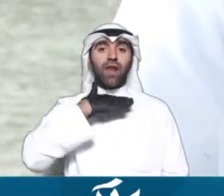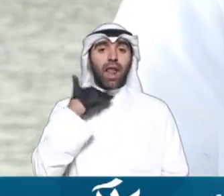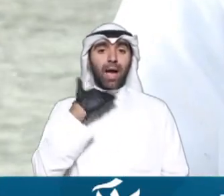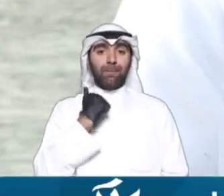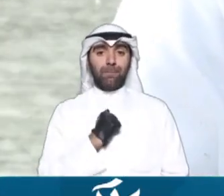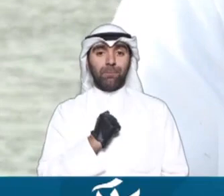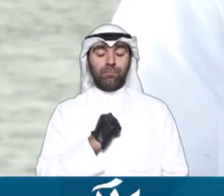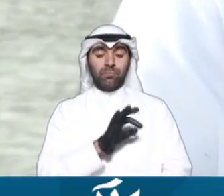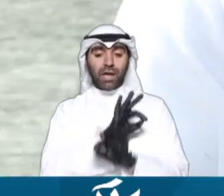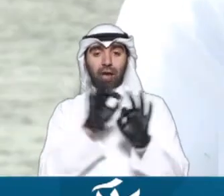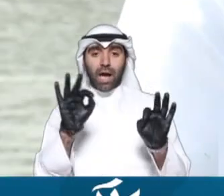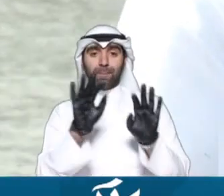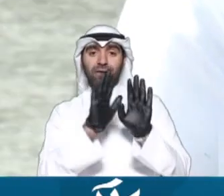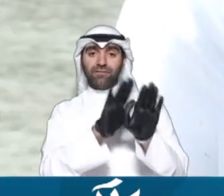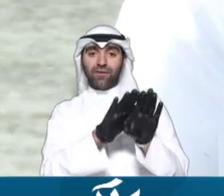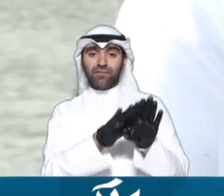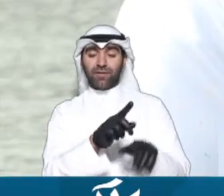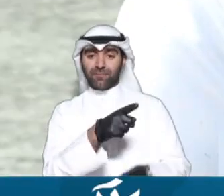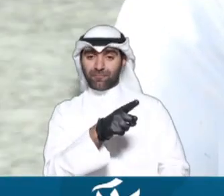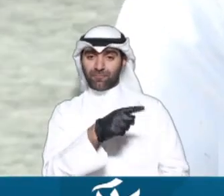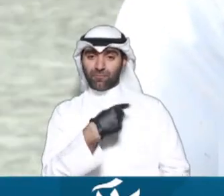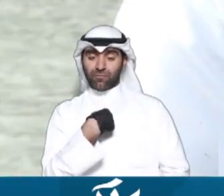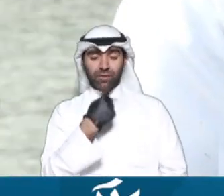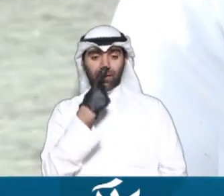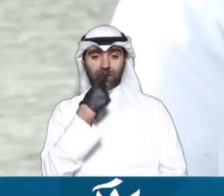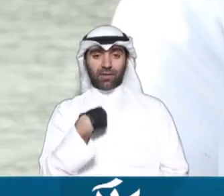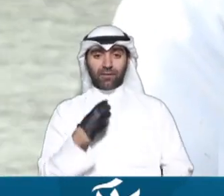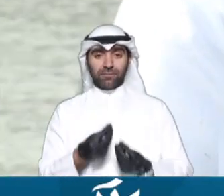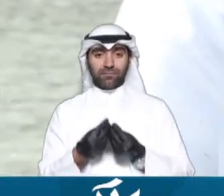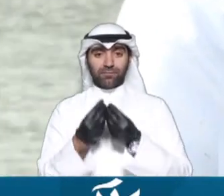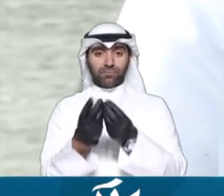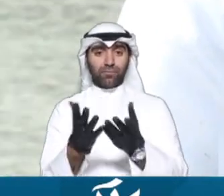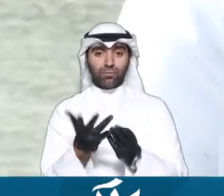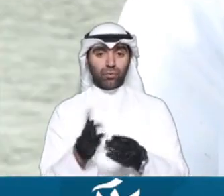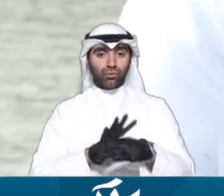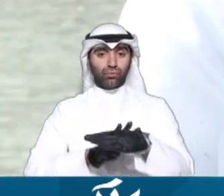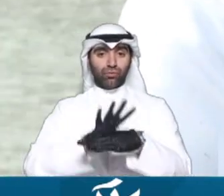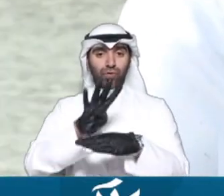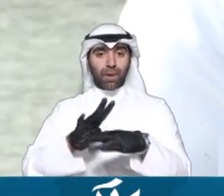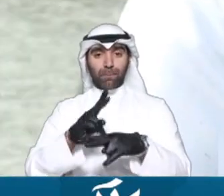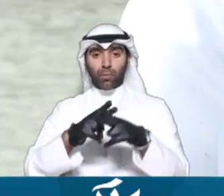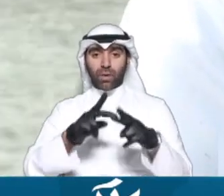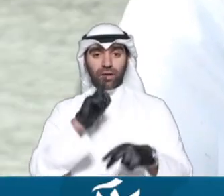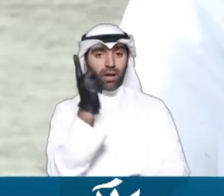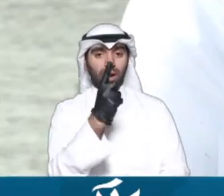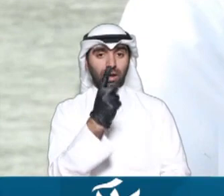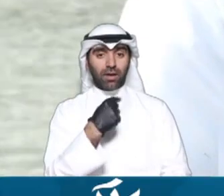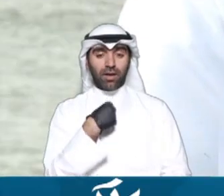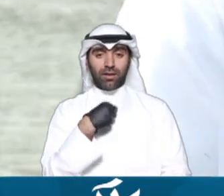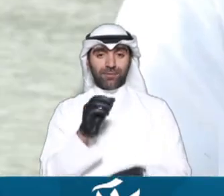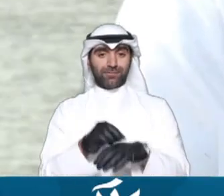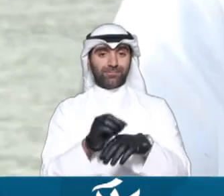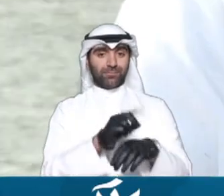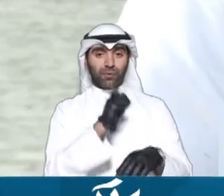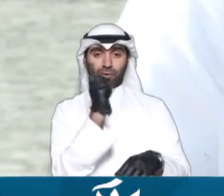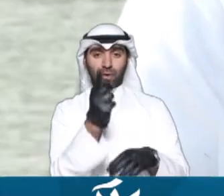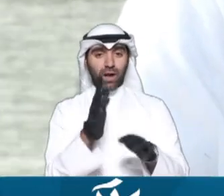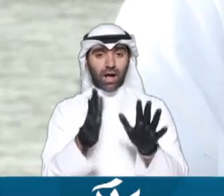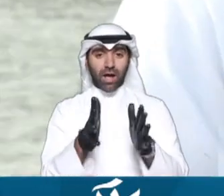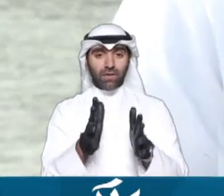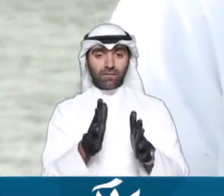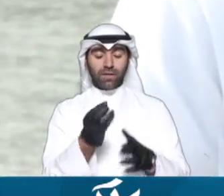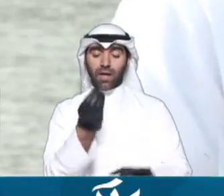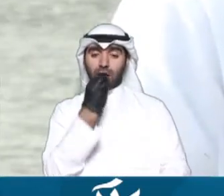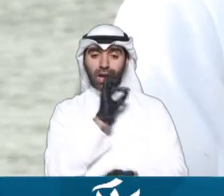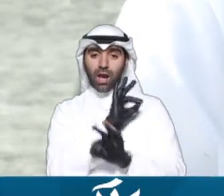اساسي يضاف الى حكومتنا الرشيده لتامين الامن الغذائي الى دوله الكويت،